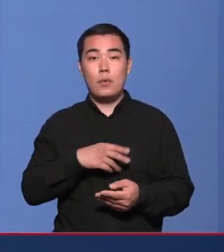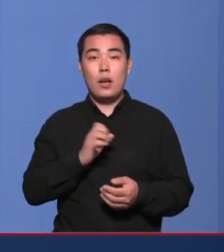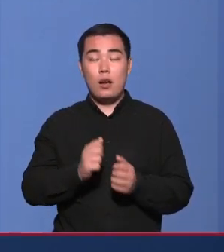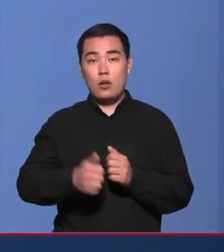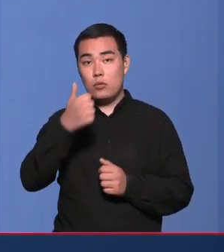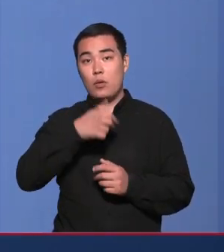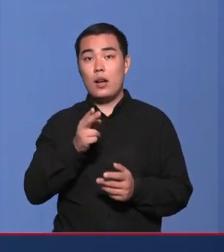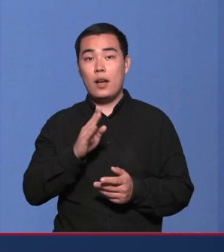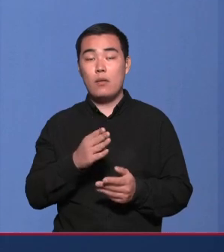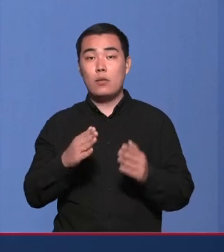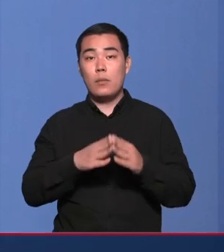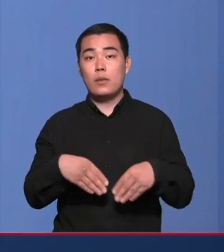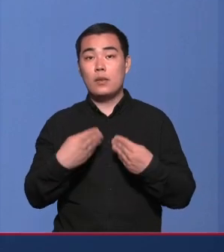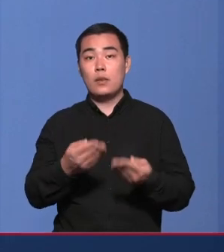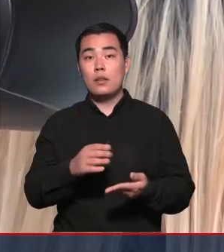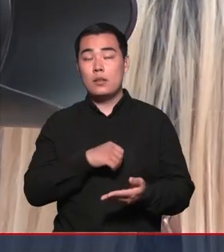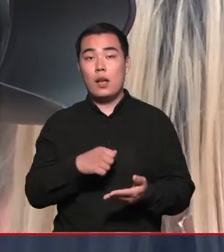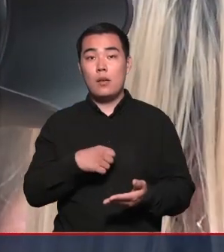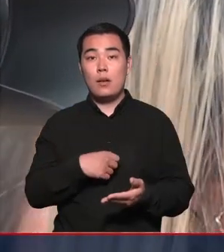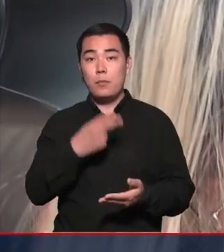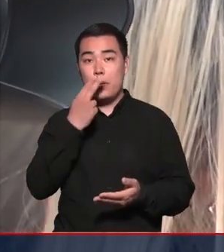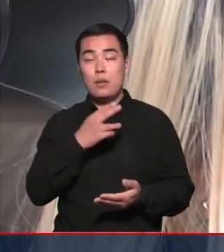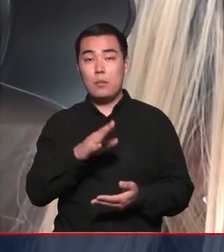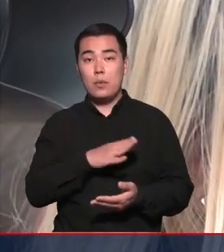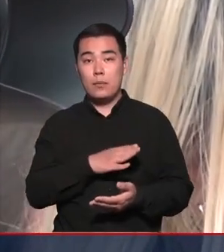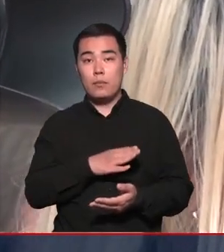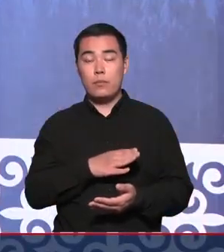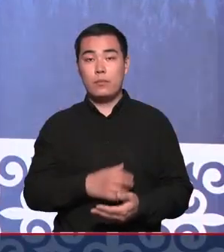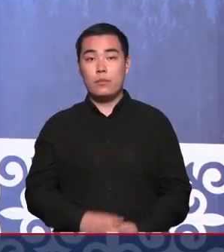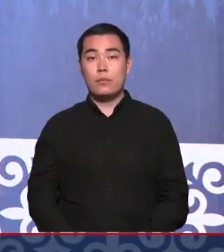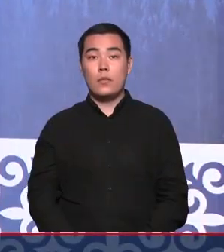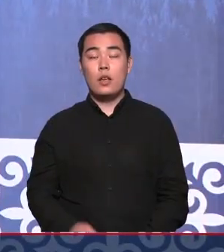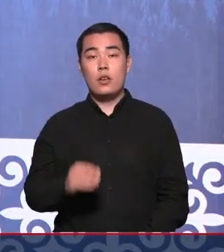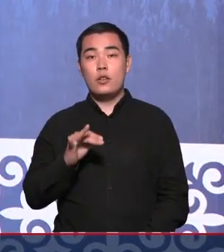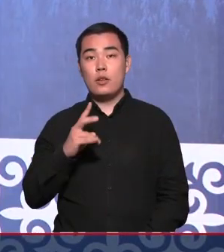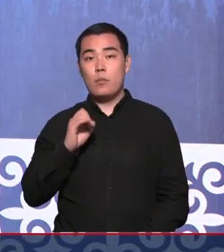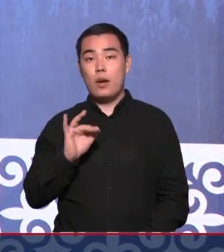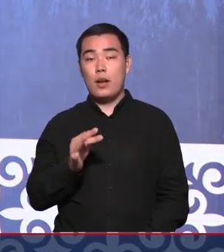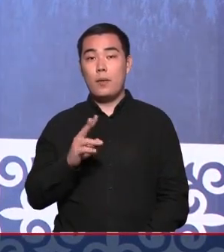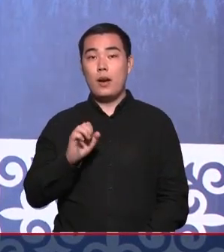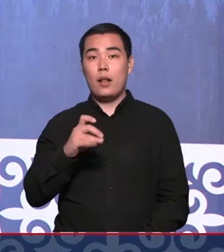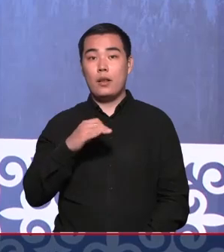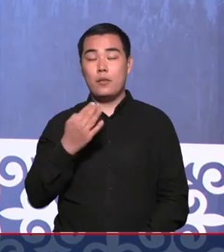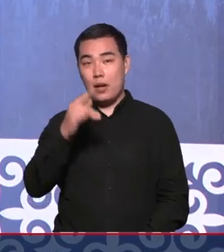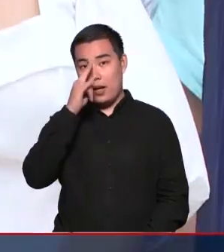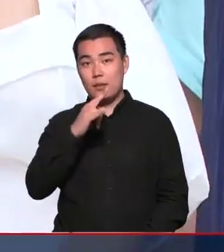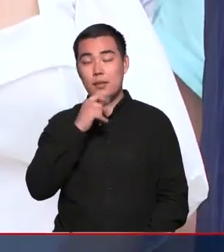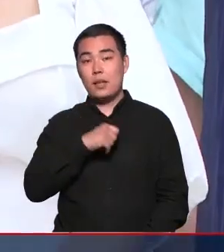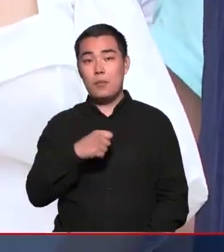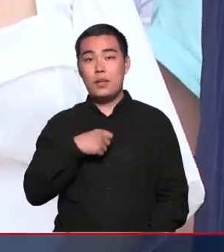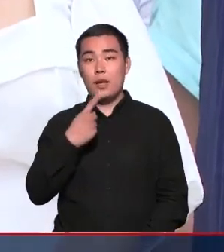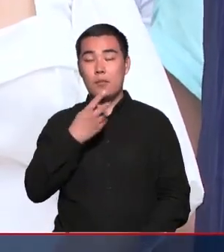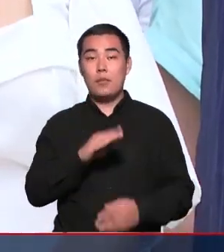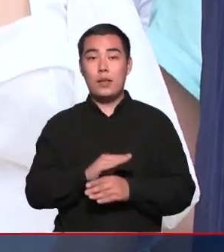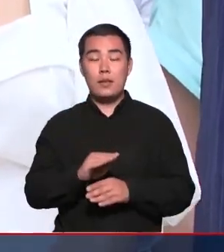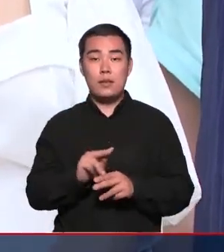пәтер кілттерін табыстауды әдетке айналдырып жатыр. Жиенбай Марлан, Қазақпарат, Қазақ редакциясының тілшісі.